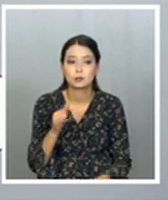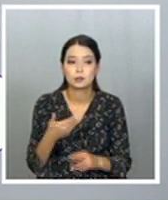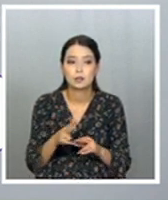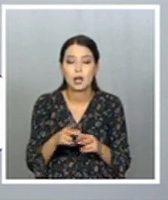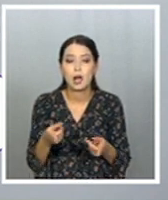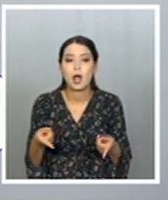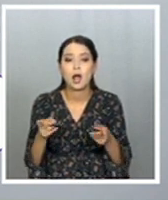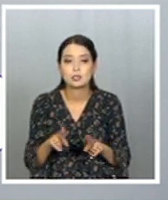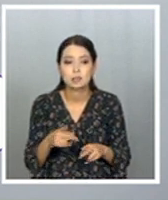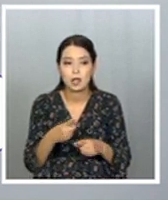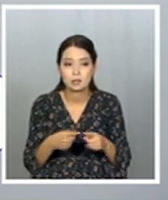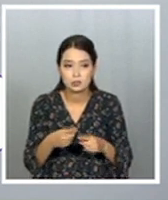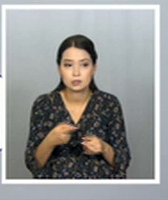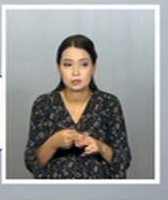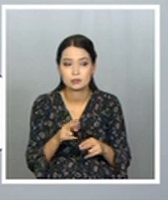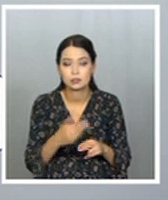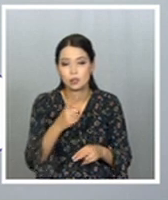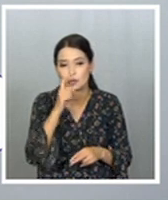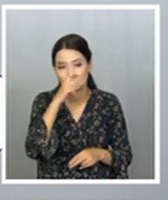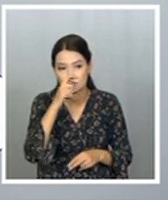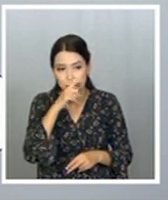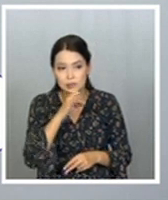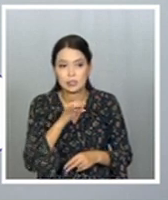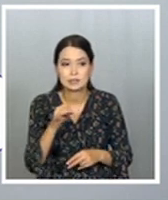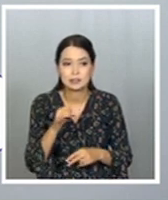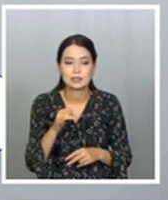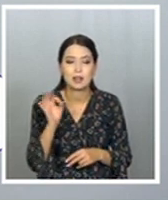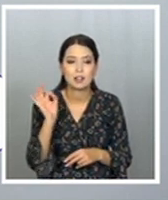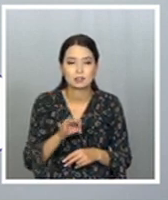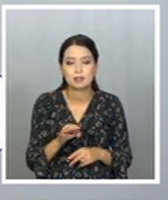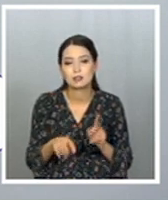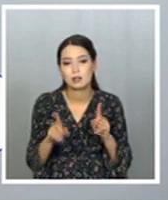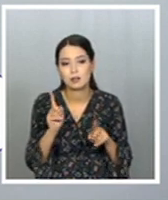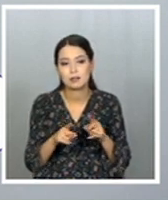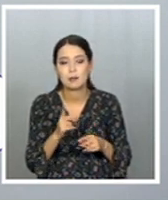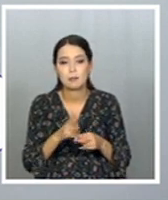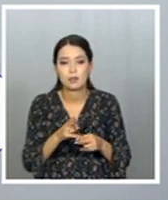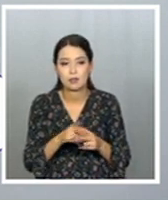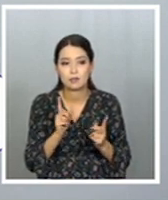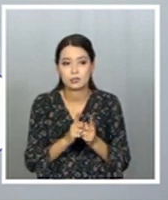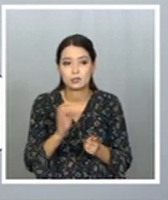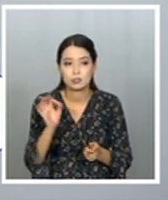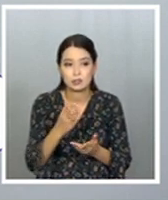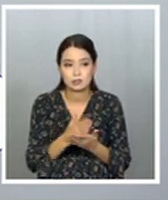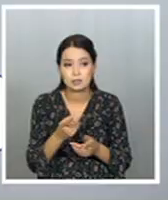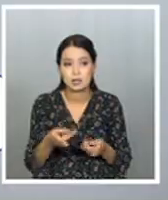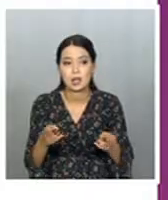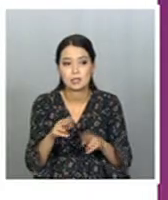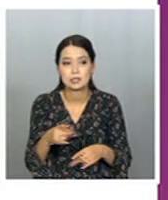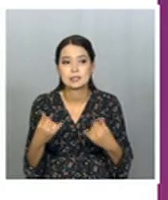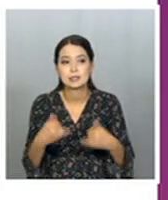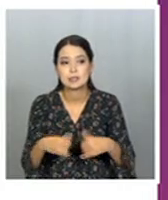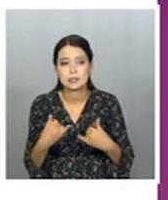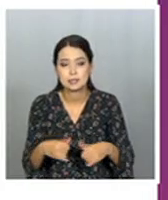шығарылады. Олардан күкірт қышқылы, сирек кездесетін металдар шығарылады. Осы қалдықтар цемент зауытына күйген